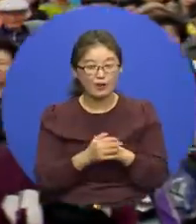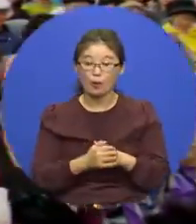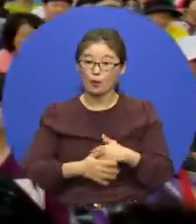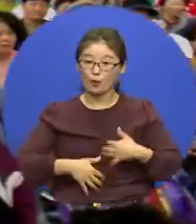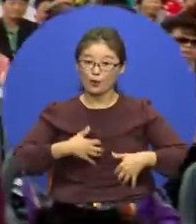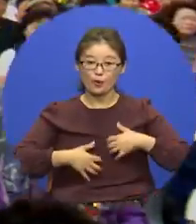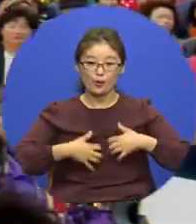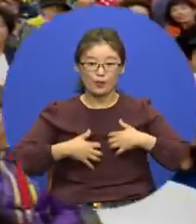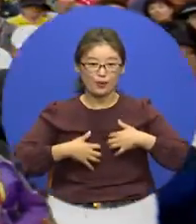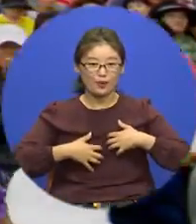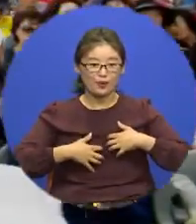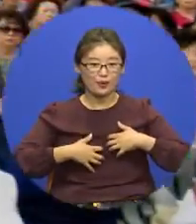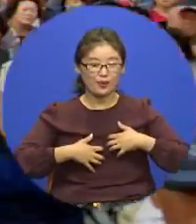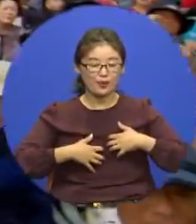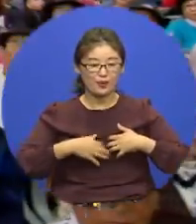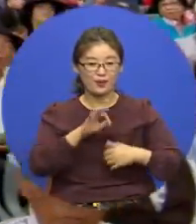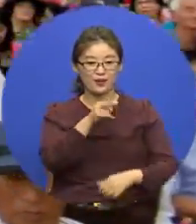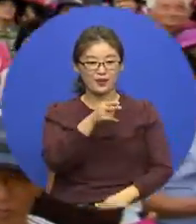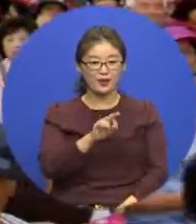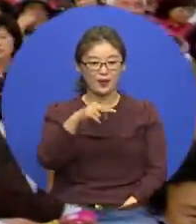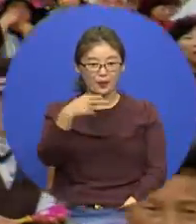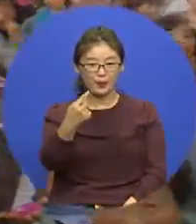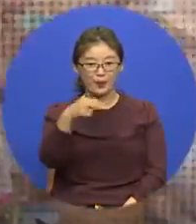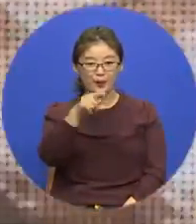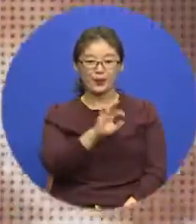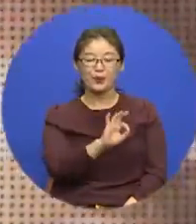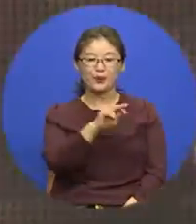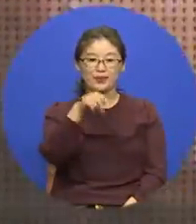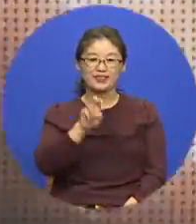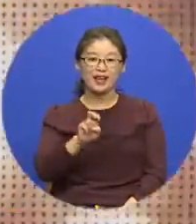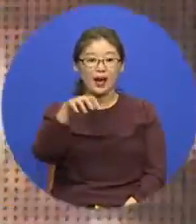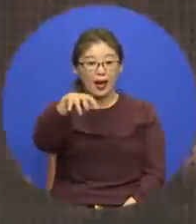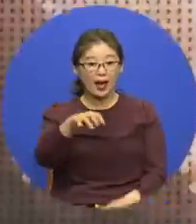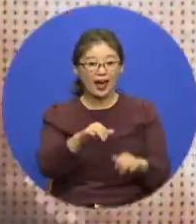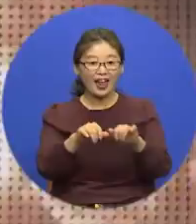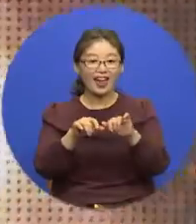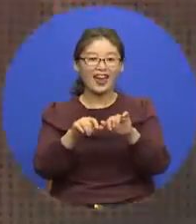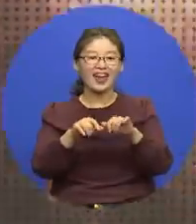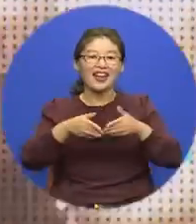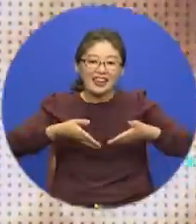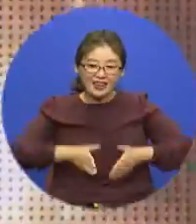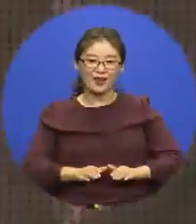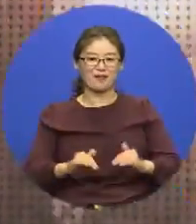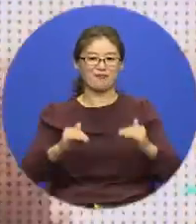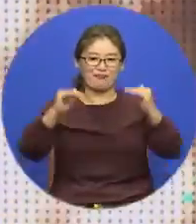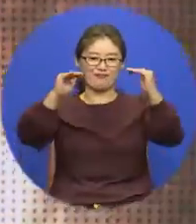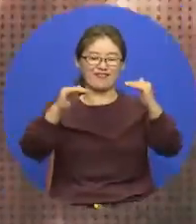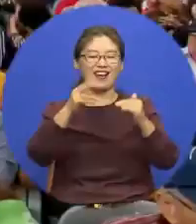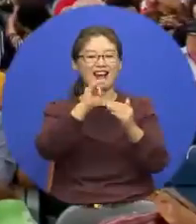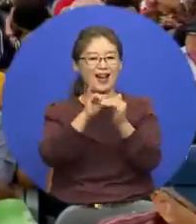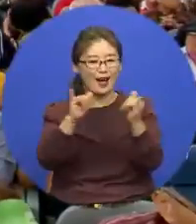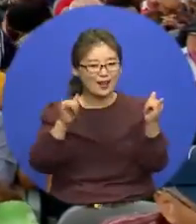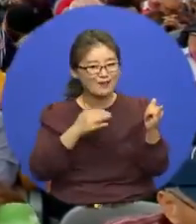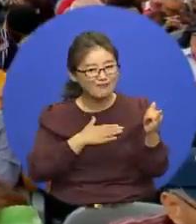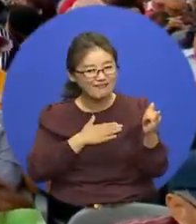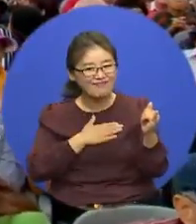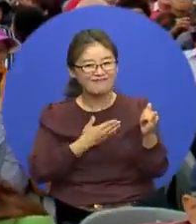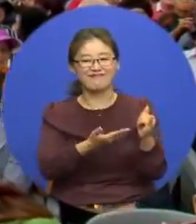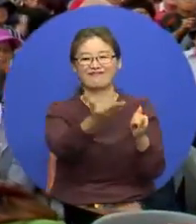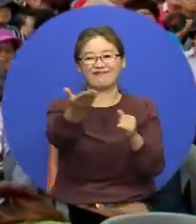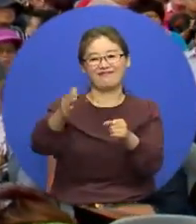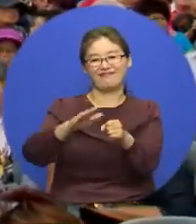즐거우십니까? 영도 동삼도시에 태어나고 자라난 가수 김정규 다시 한번 인사드립니다. 사랑합니다.